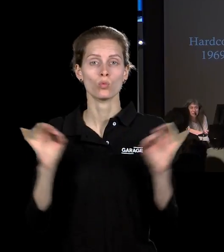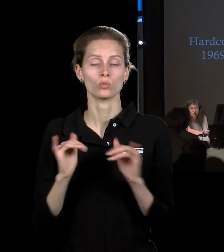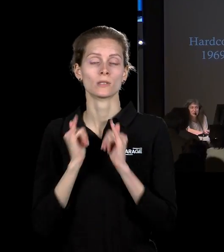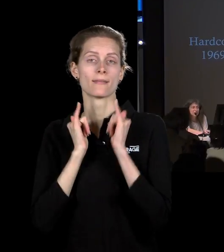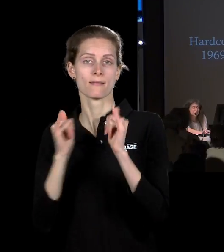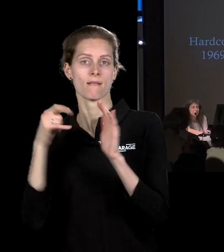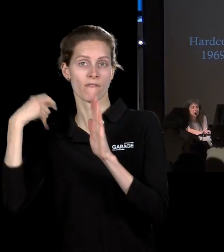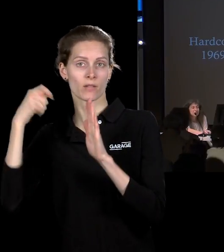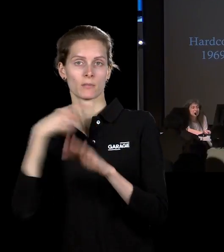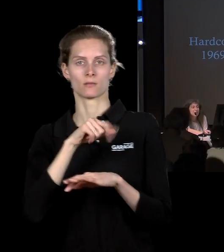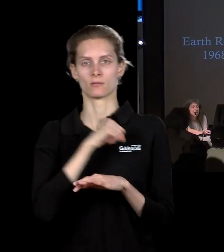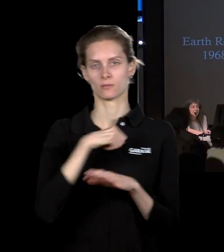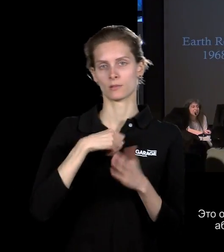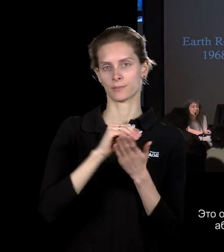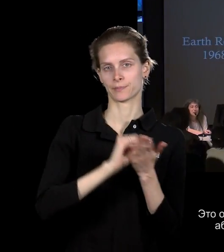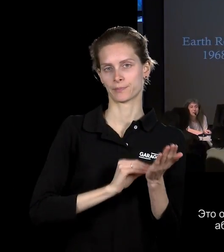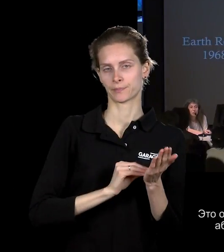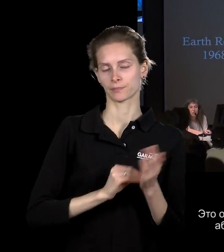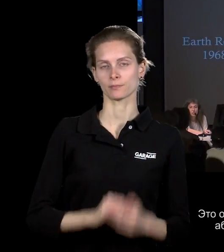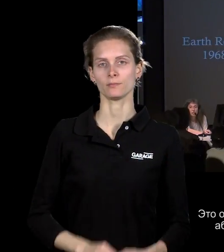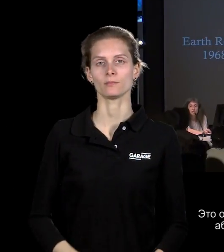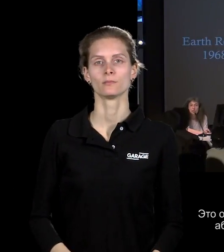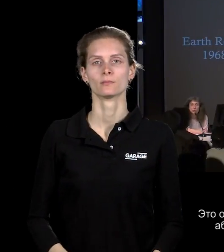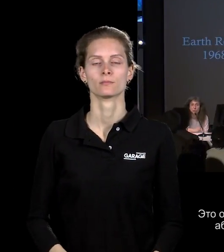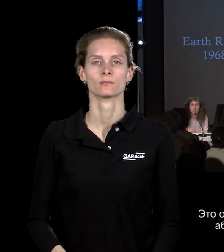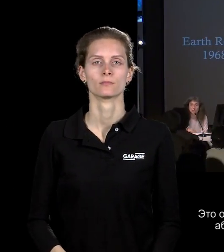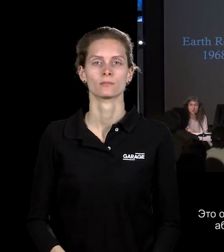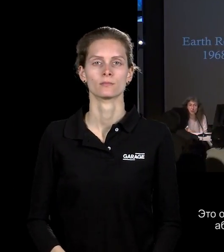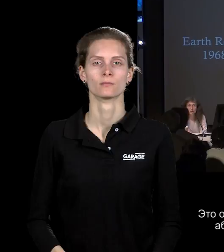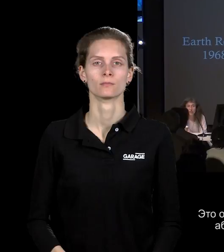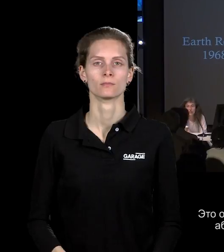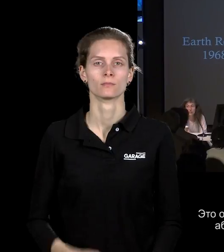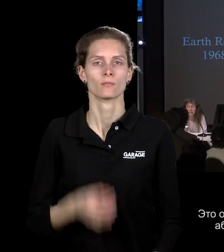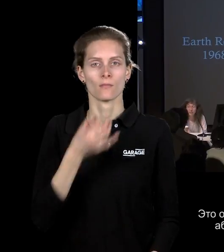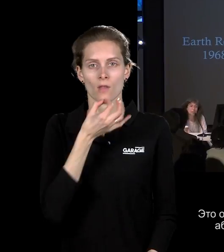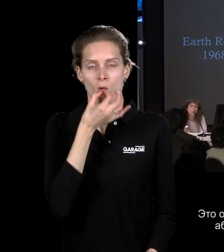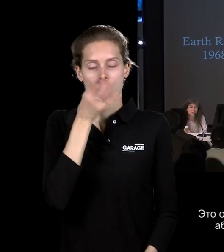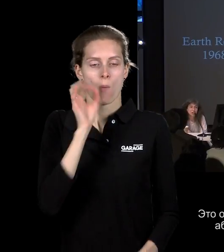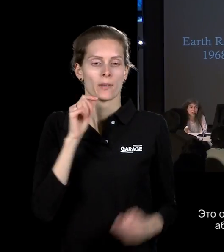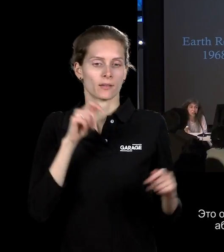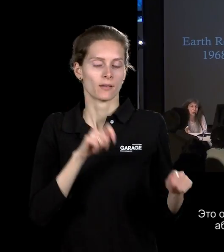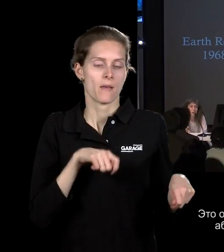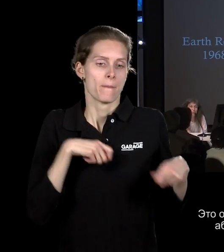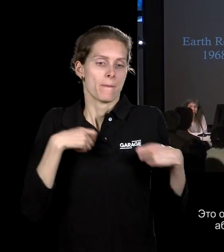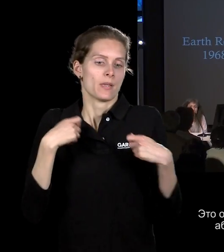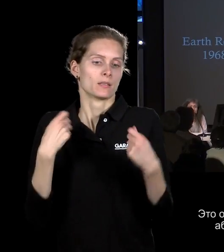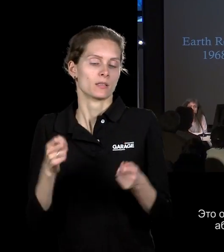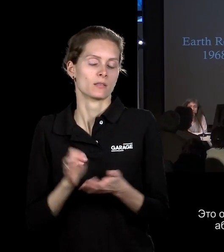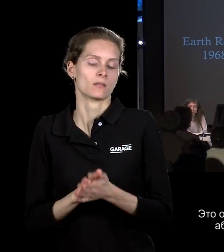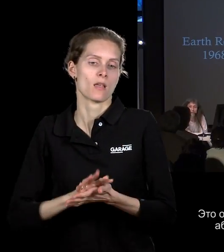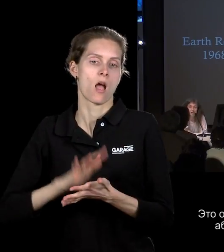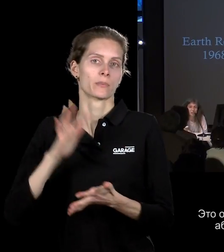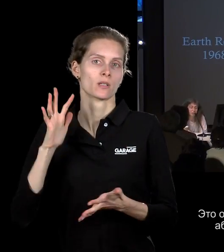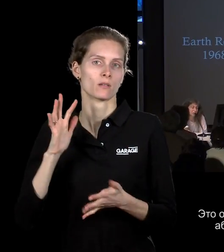как композитор и музыкант. Это 2 его... Ну, это опыты, собственно, перенесения абстракции в пустыню,